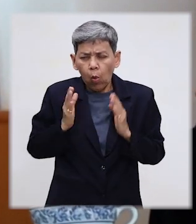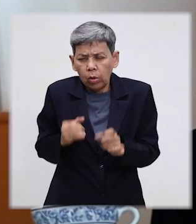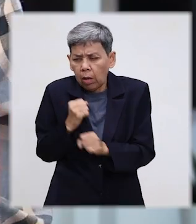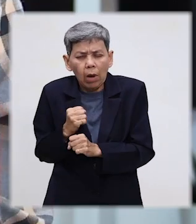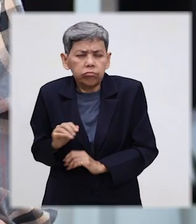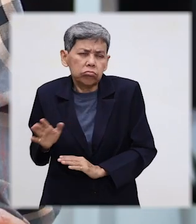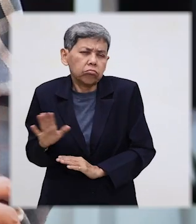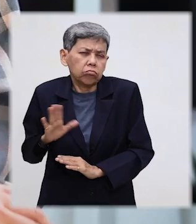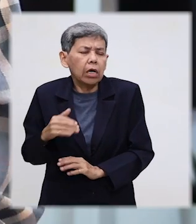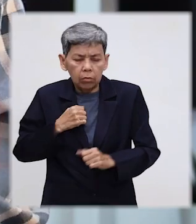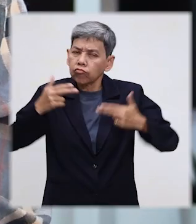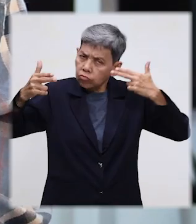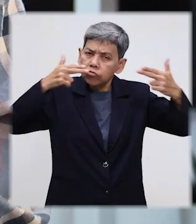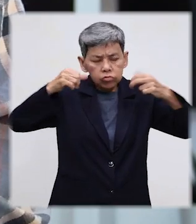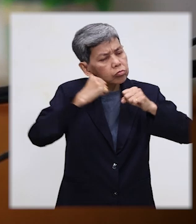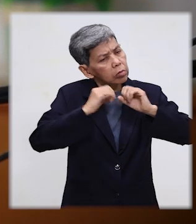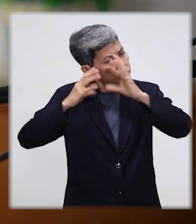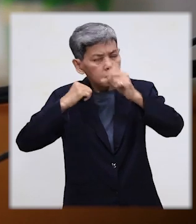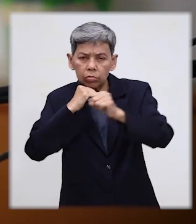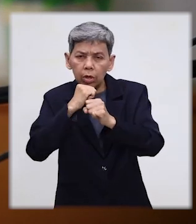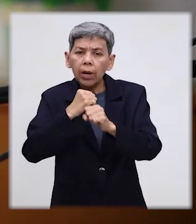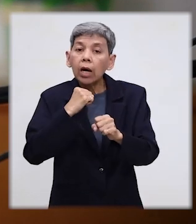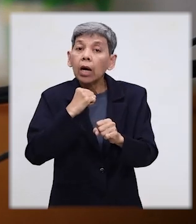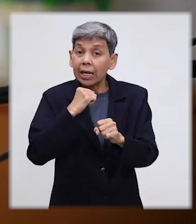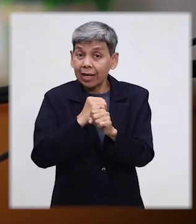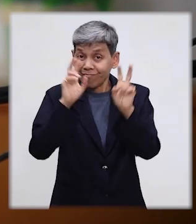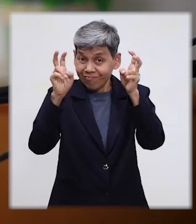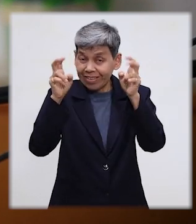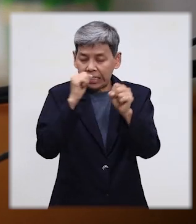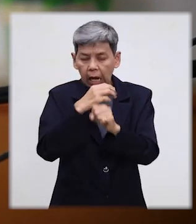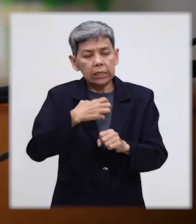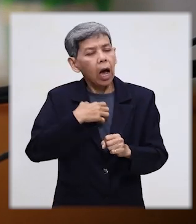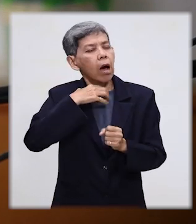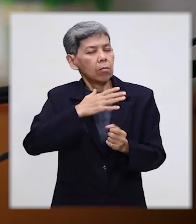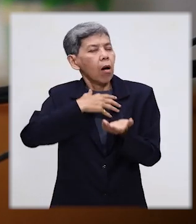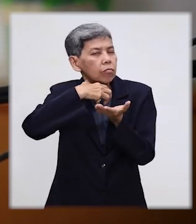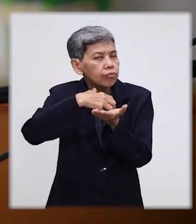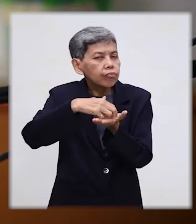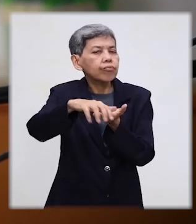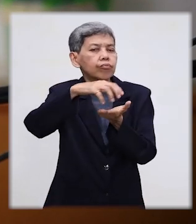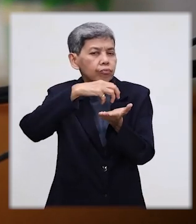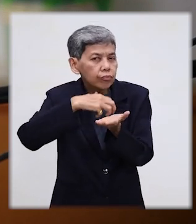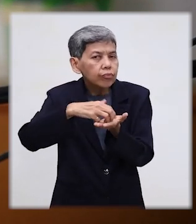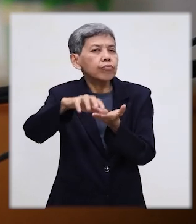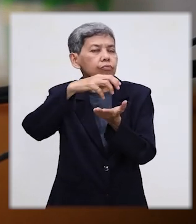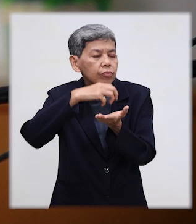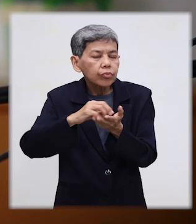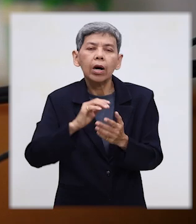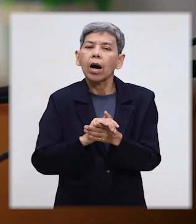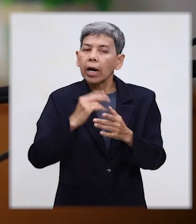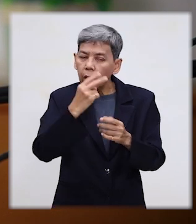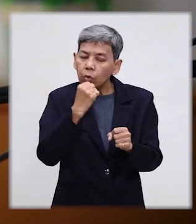าน อะไรเงี้ยก็อ่ะก็ทำเรื่องที่อยากเล่าแล้วก็ค้นพบว่าสารคดี